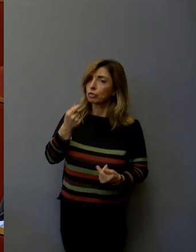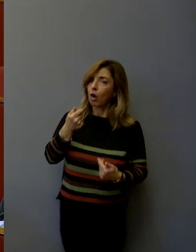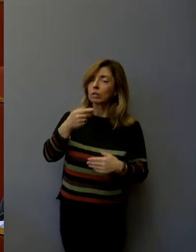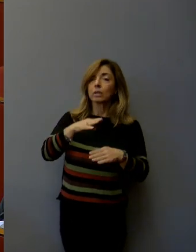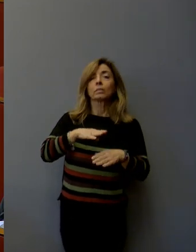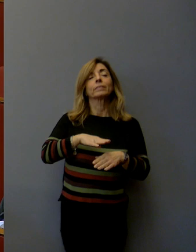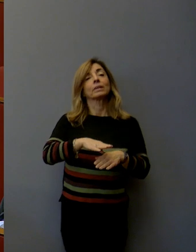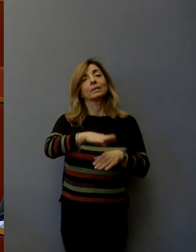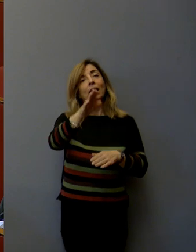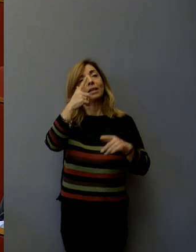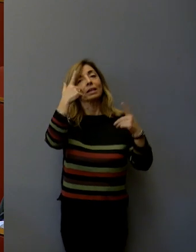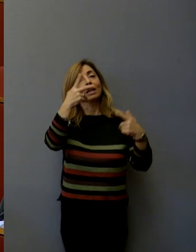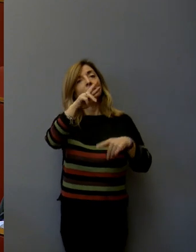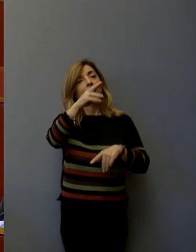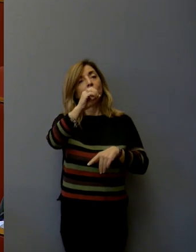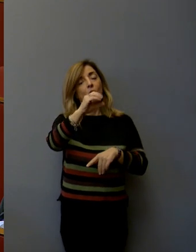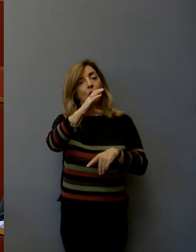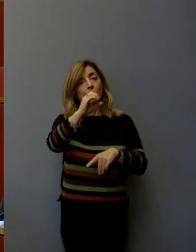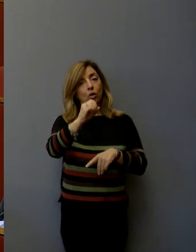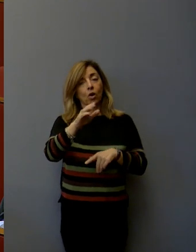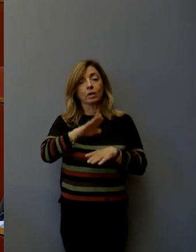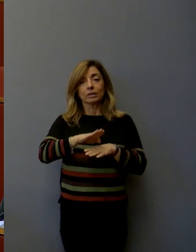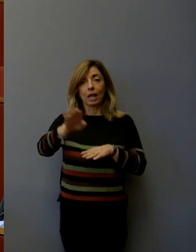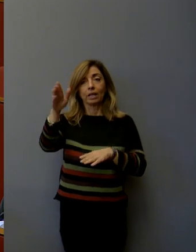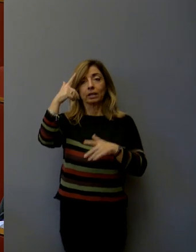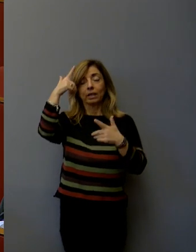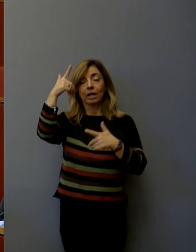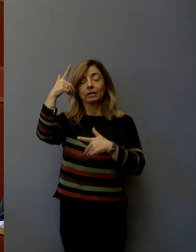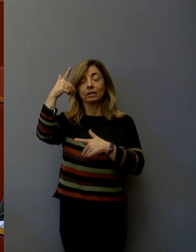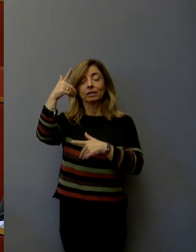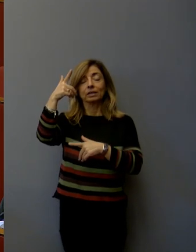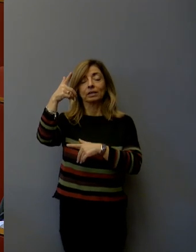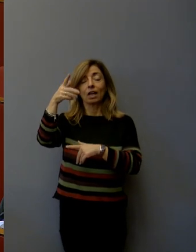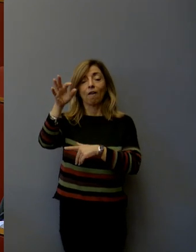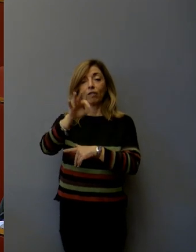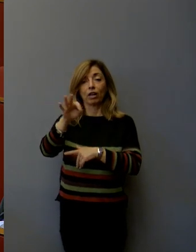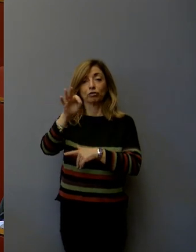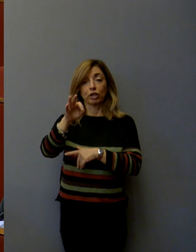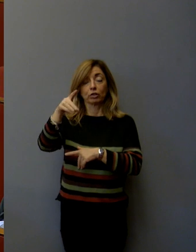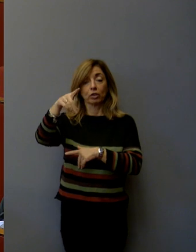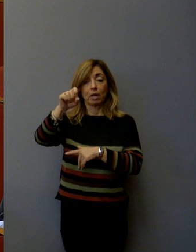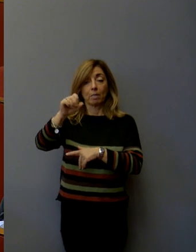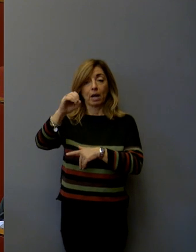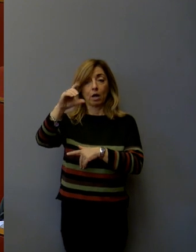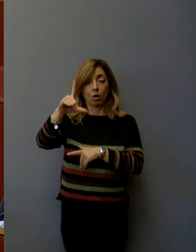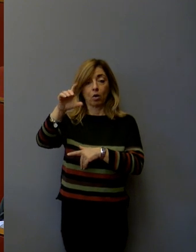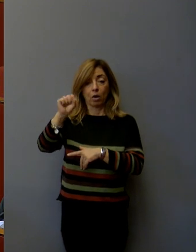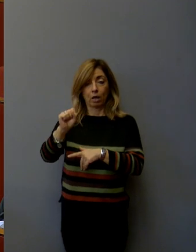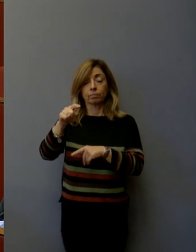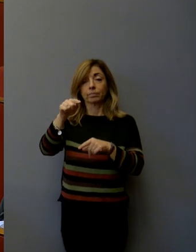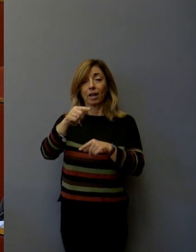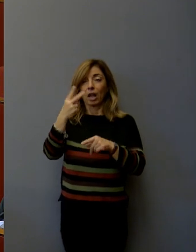Paola Allora anche qua leggo dati eh l'intervento necessario per queste due prese